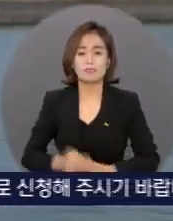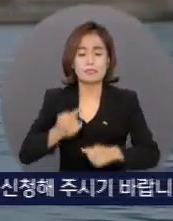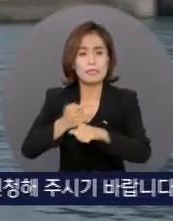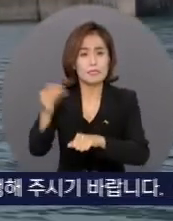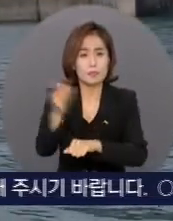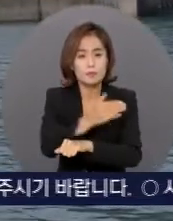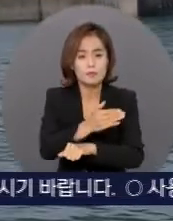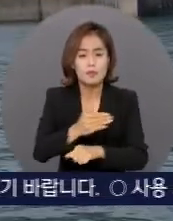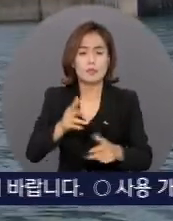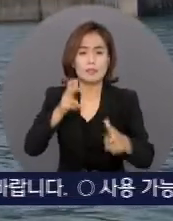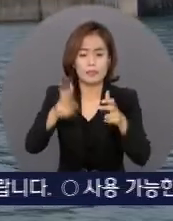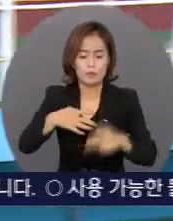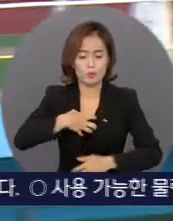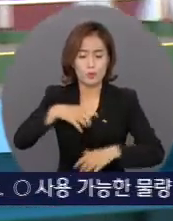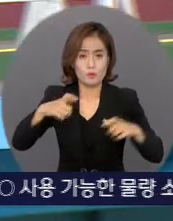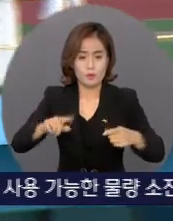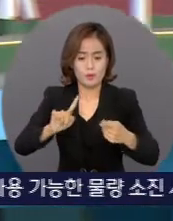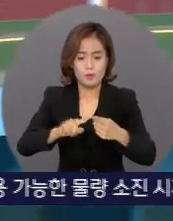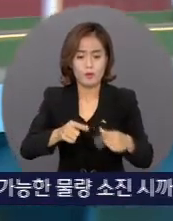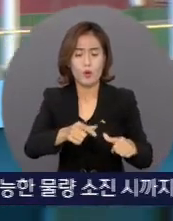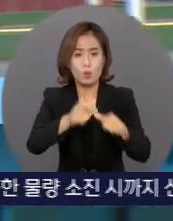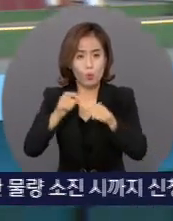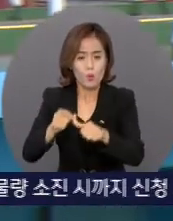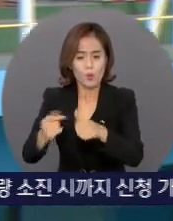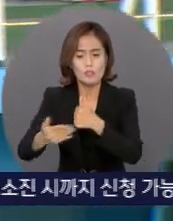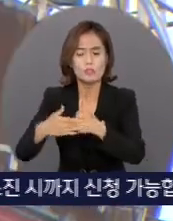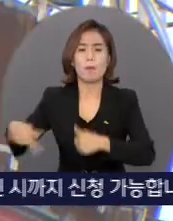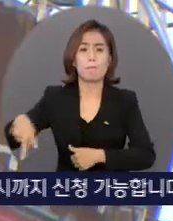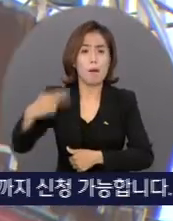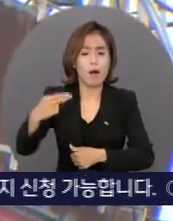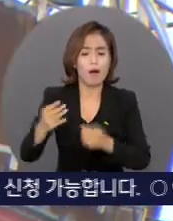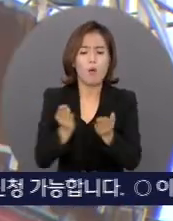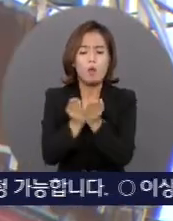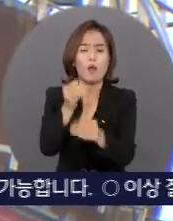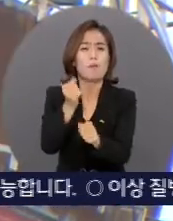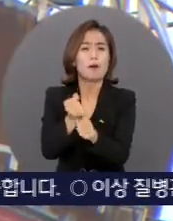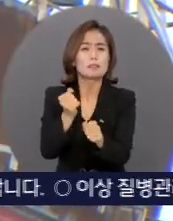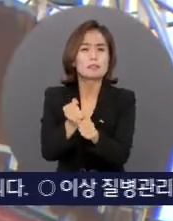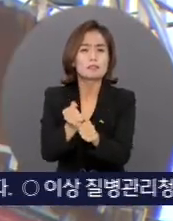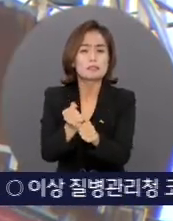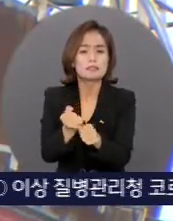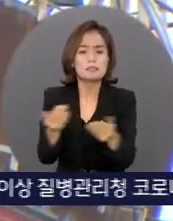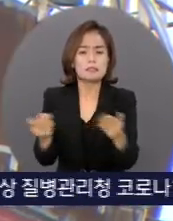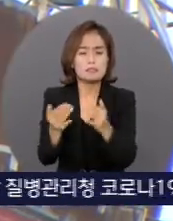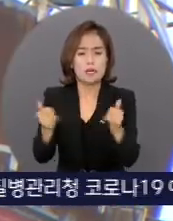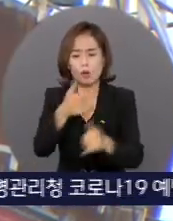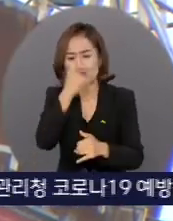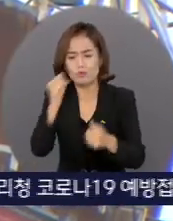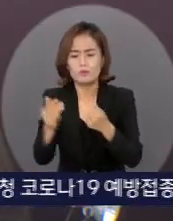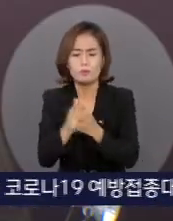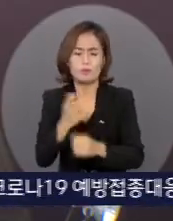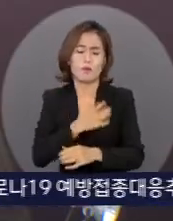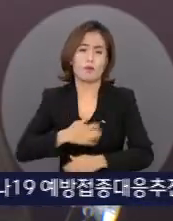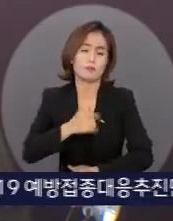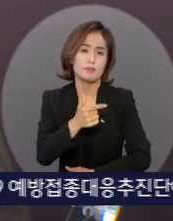내년부터 산업위기지역 지정에 따른 고용지원마저 끊기면서 조선업계의 인력 수급 걱정은 더욱 커지고